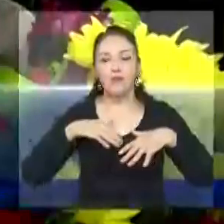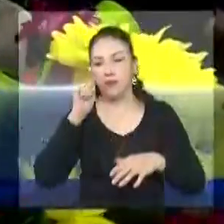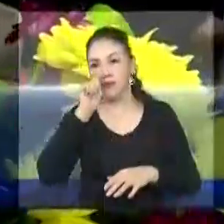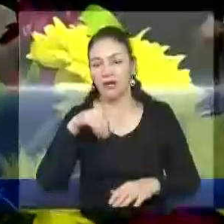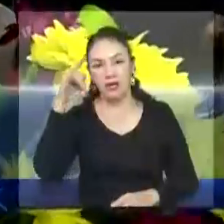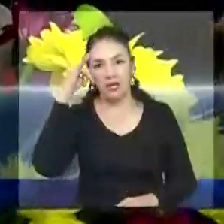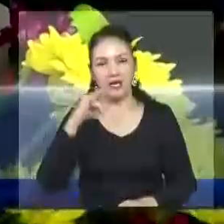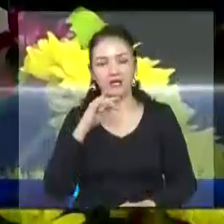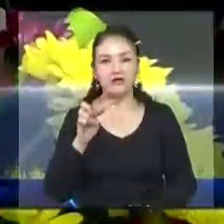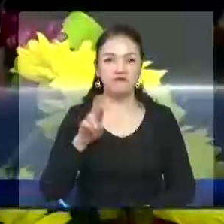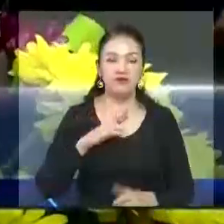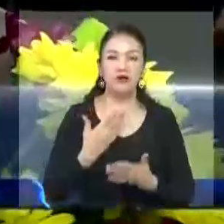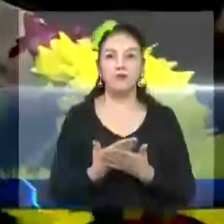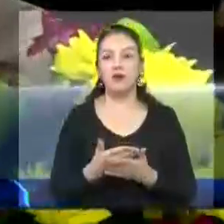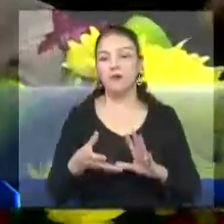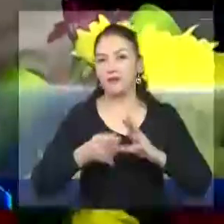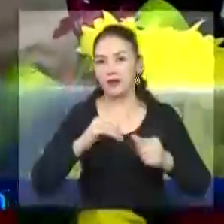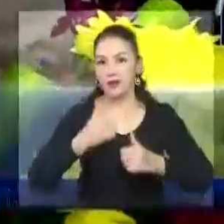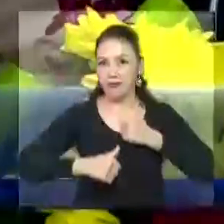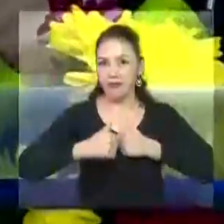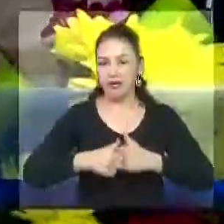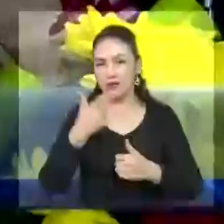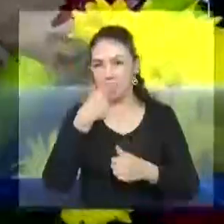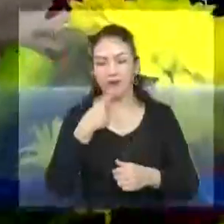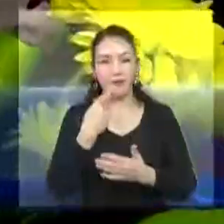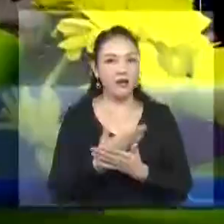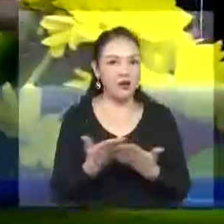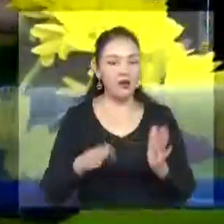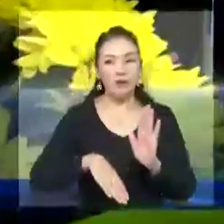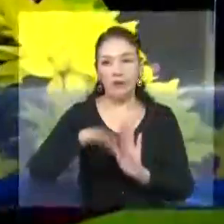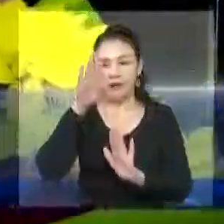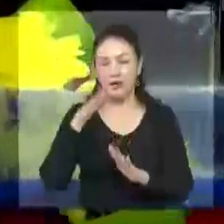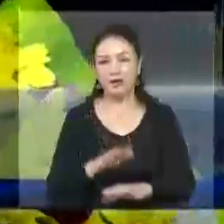Украину, Казахстан и Латвию. По итогам конкурса в своей номинации мы стали лучшими.